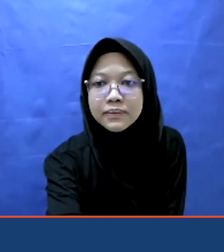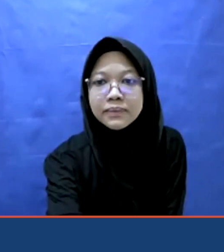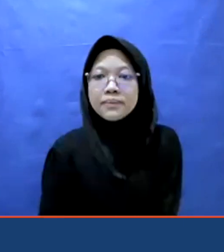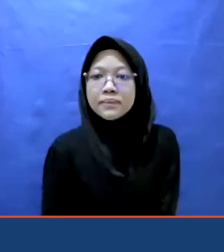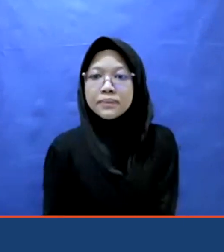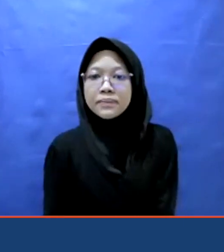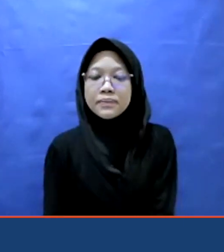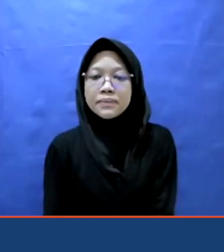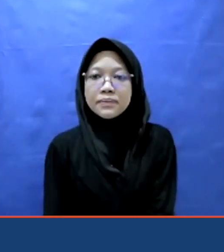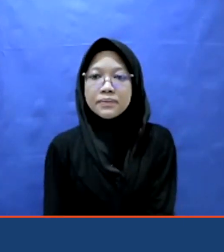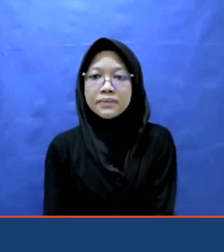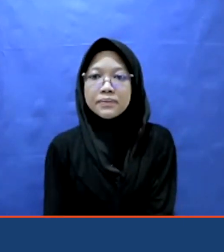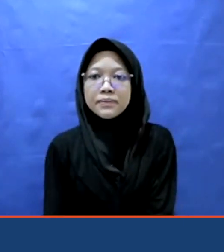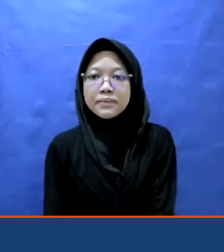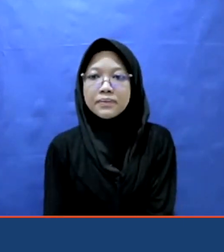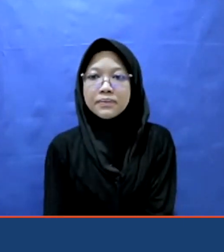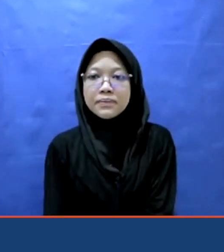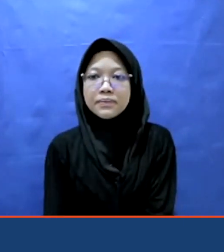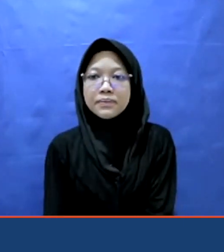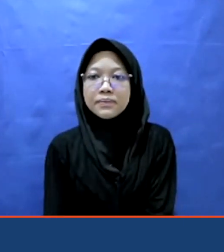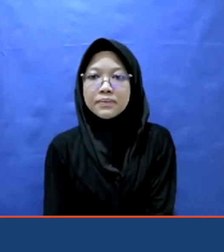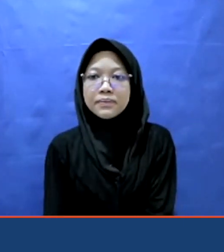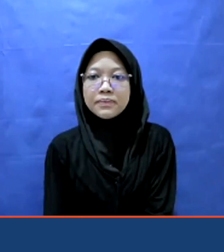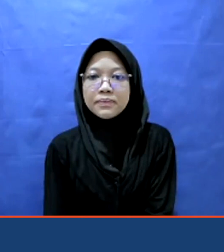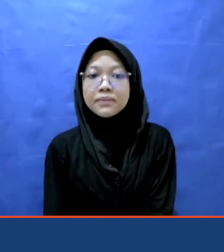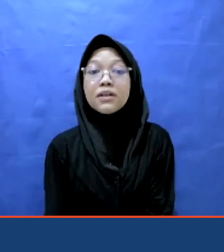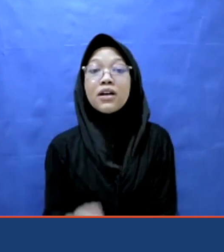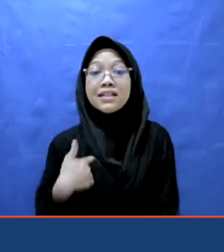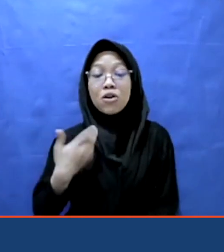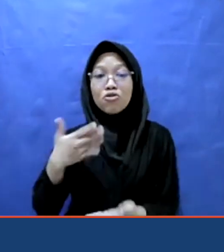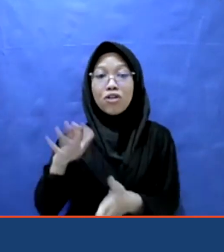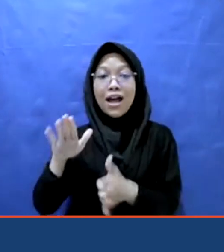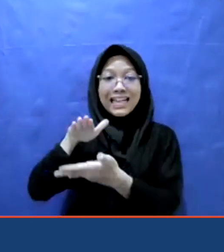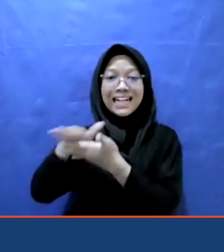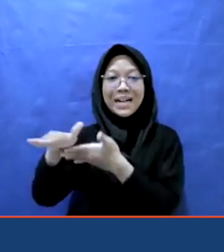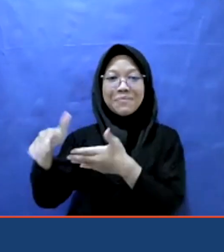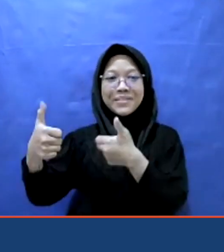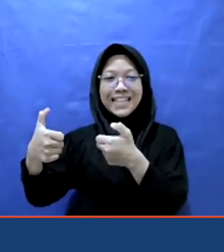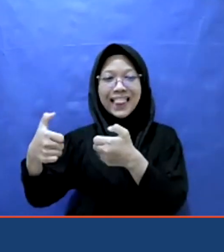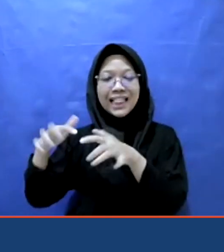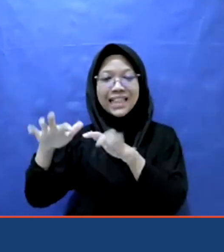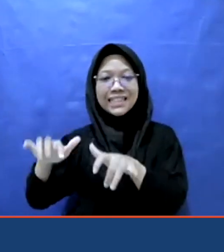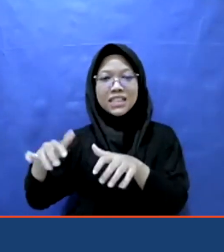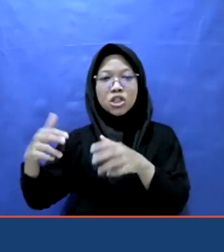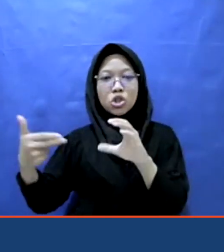senyum Oke Anda saya taruh di kolom chat mohon maaf ya